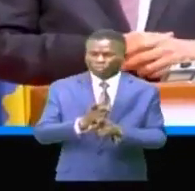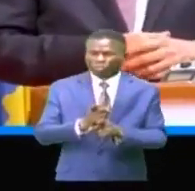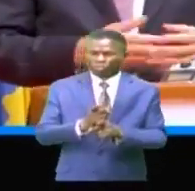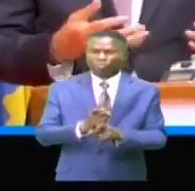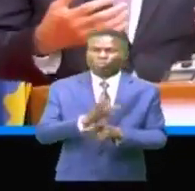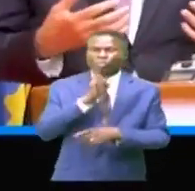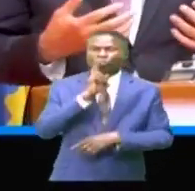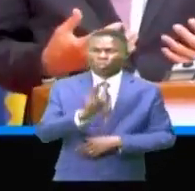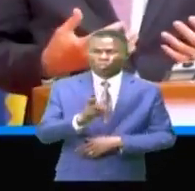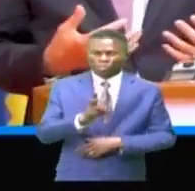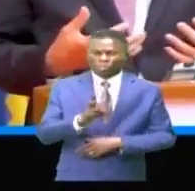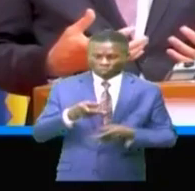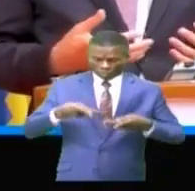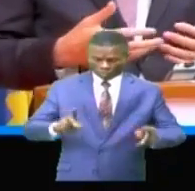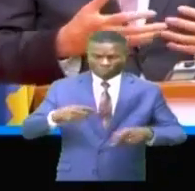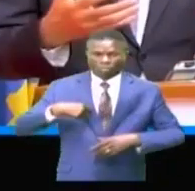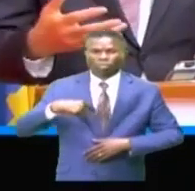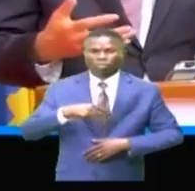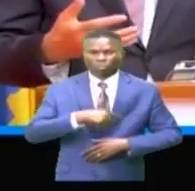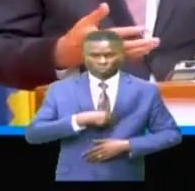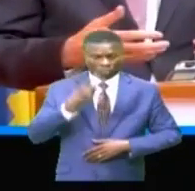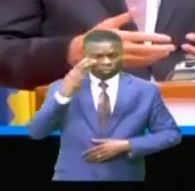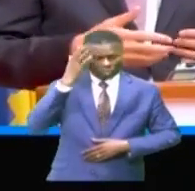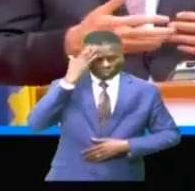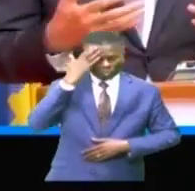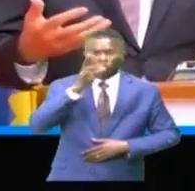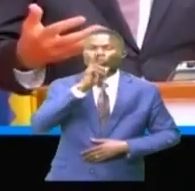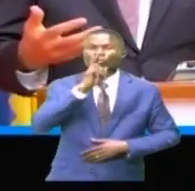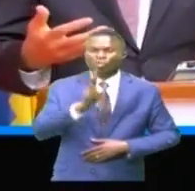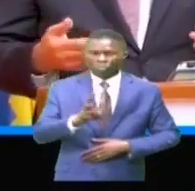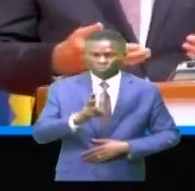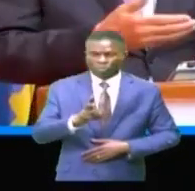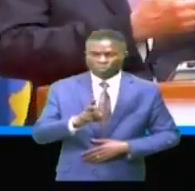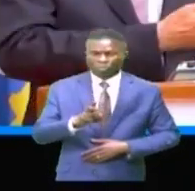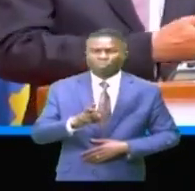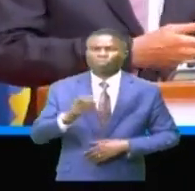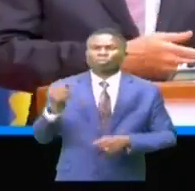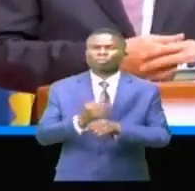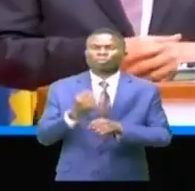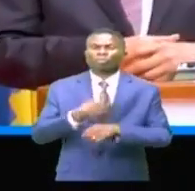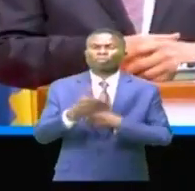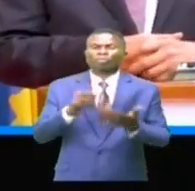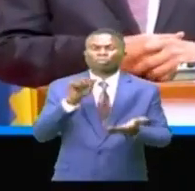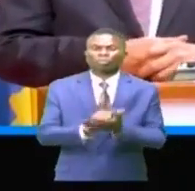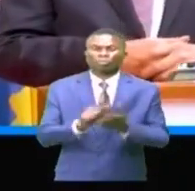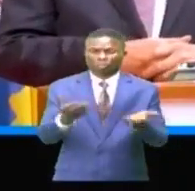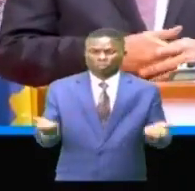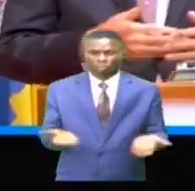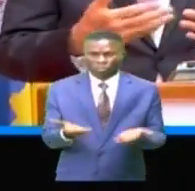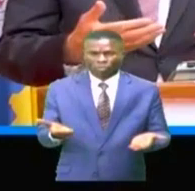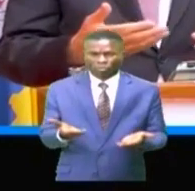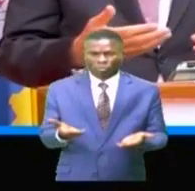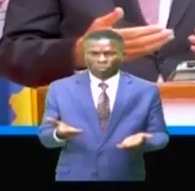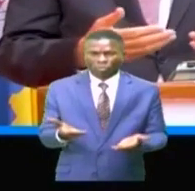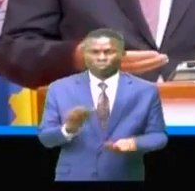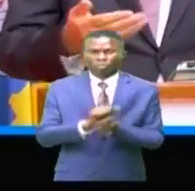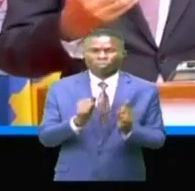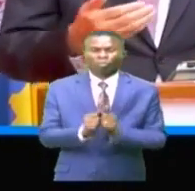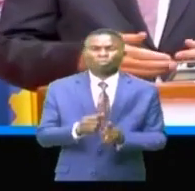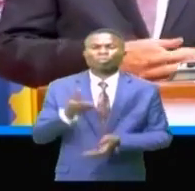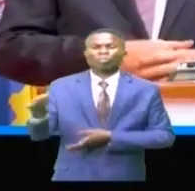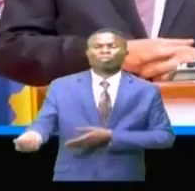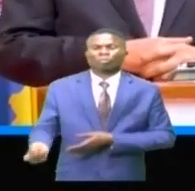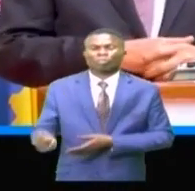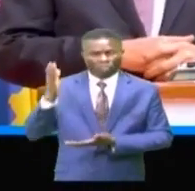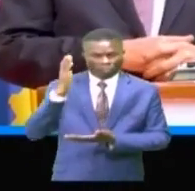et donc ça nous permet nous de voir très clairement quels sont les politiques publiques qui sont et notamment celles liées à la corruption et